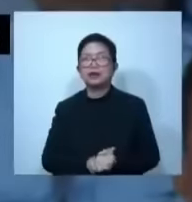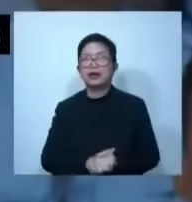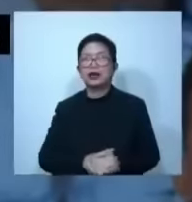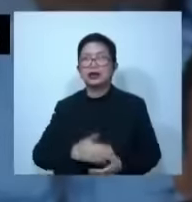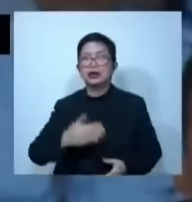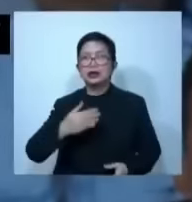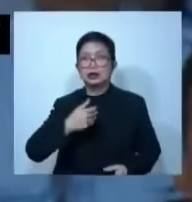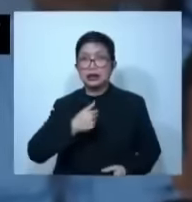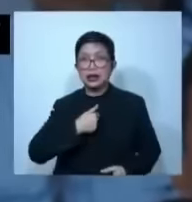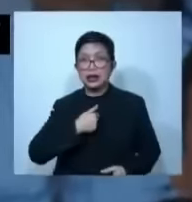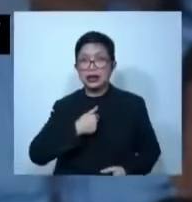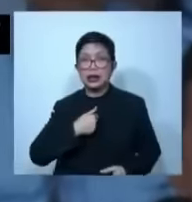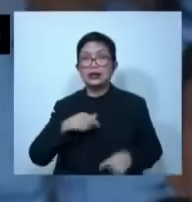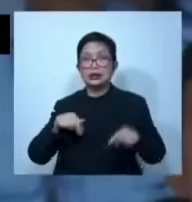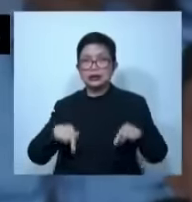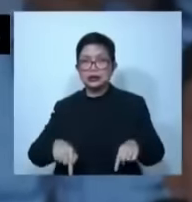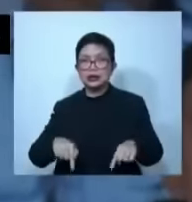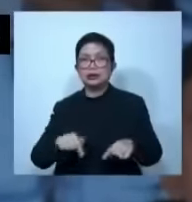saya dalam hal ini